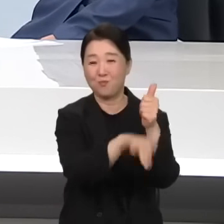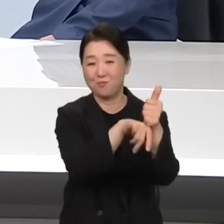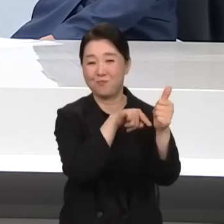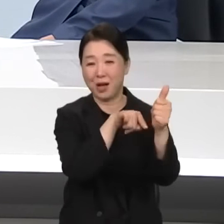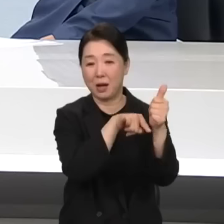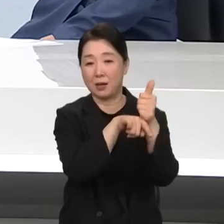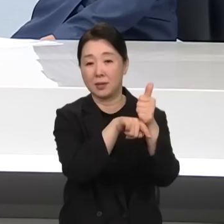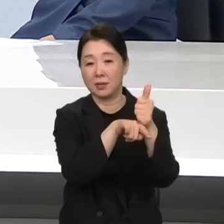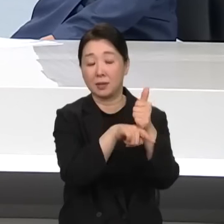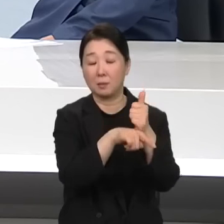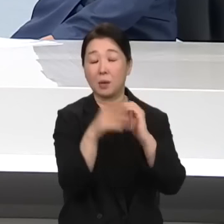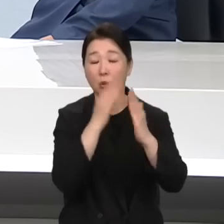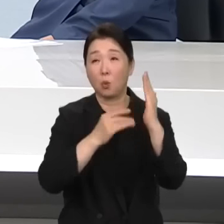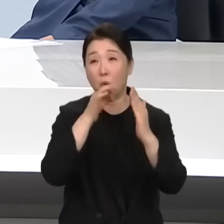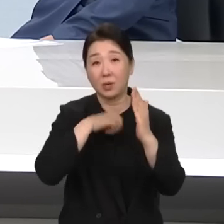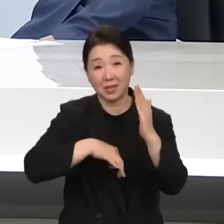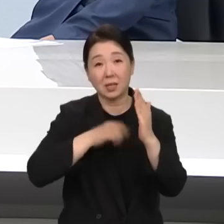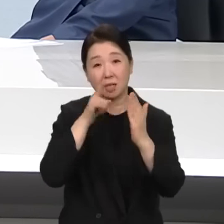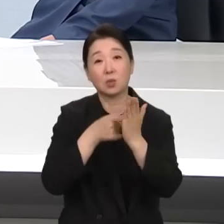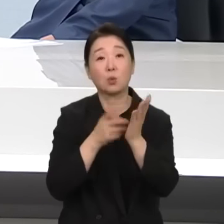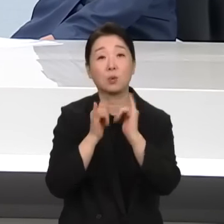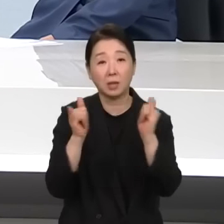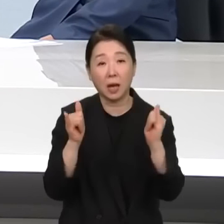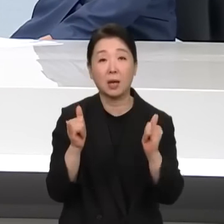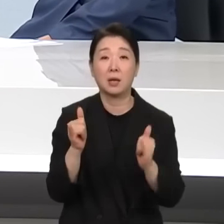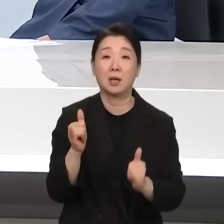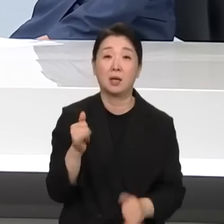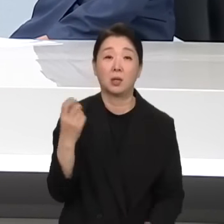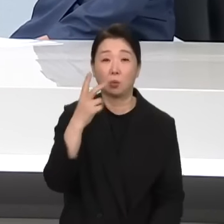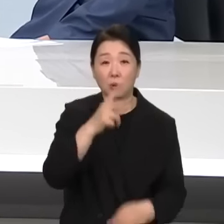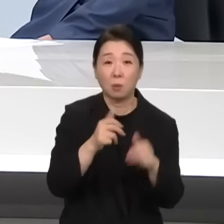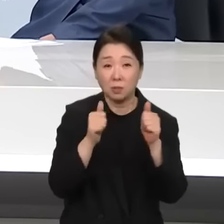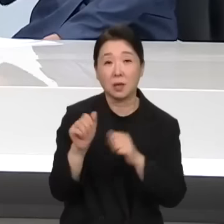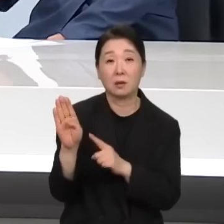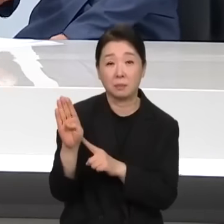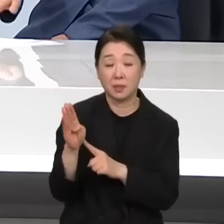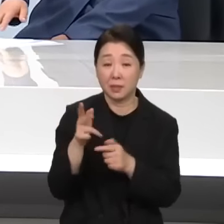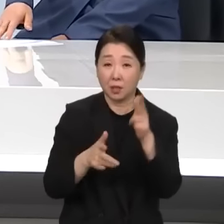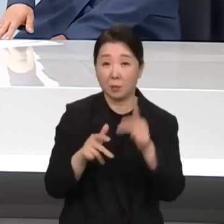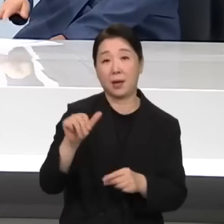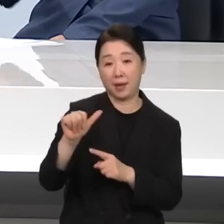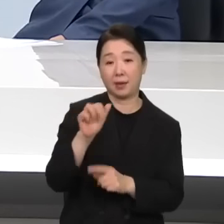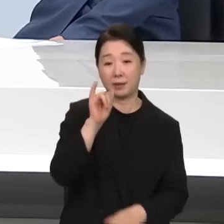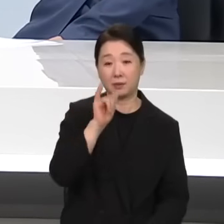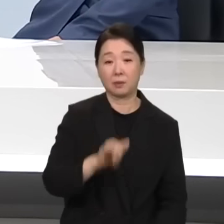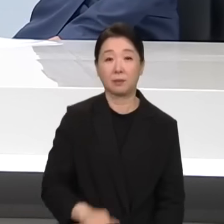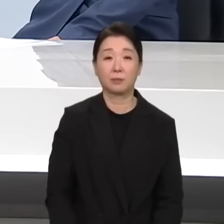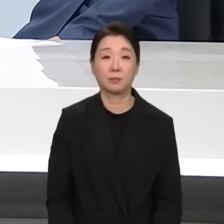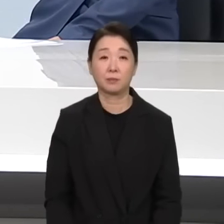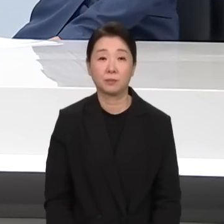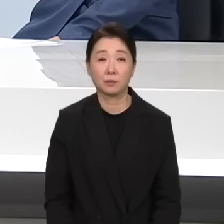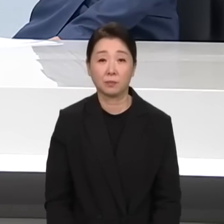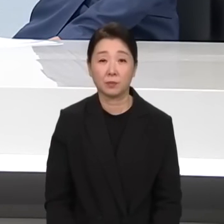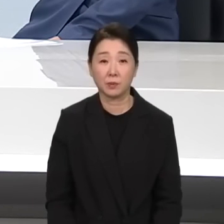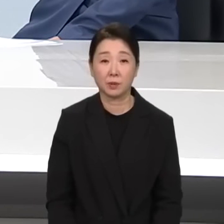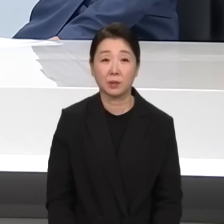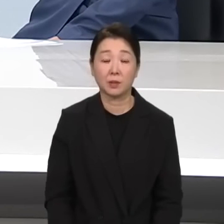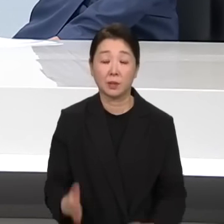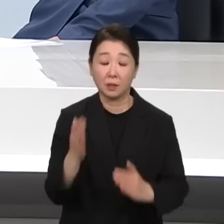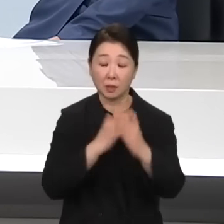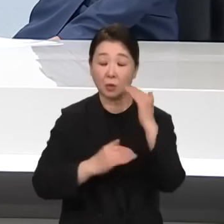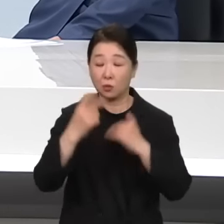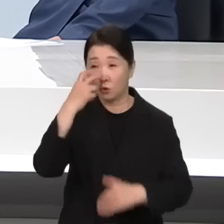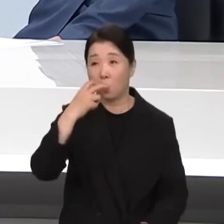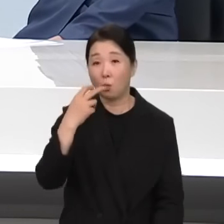그다음에 공익신고자 그리고 현직 경찰 B 씨 그리고 사업가 A 씨가 있었습니다. 그리고 전 대통령